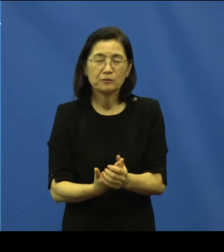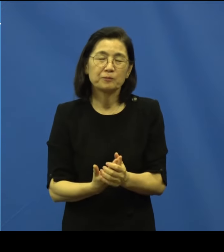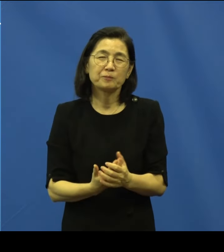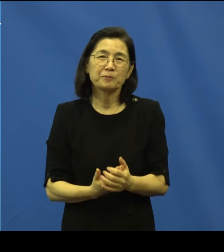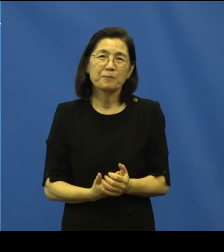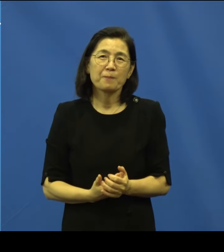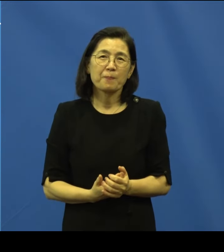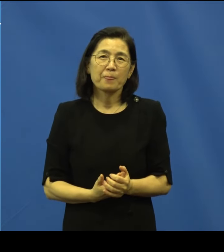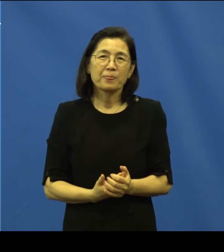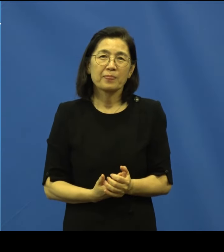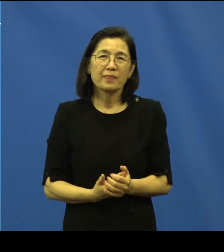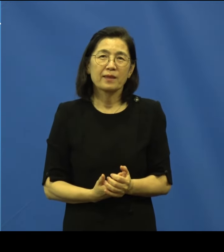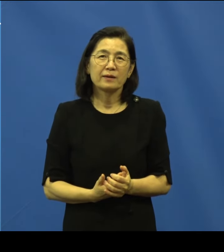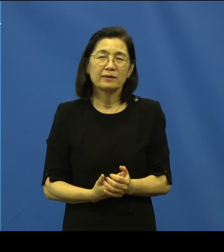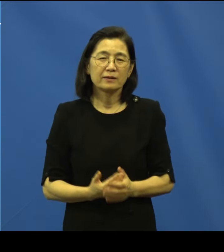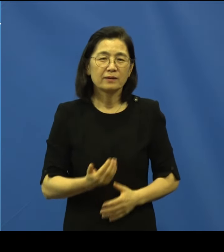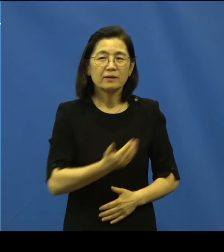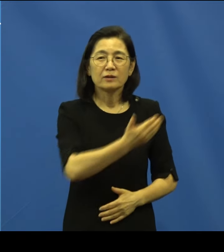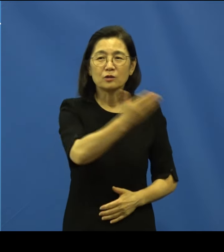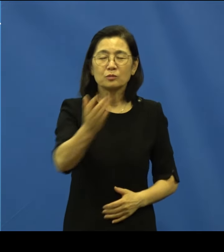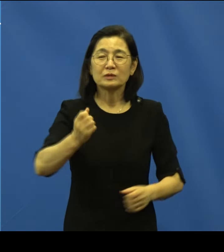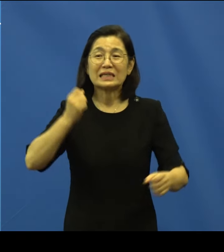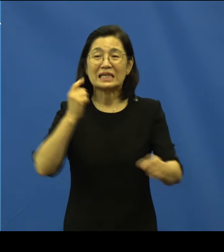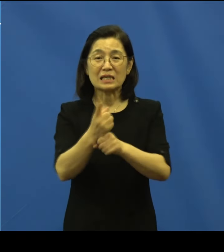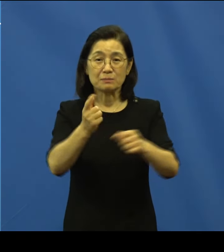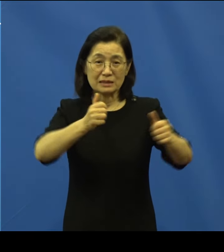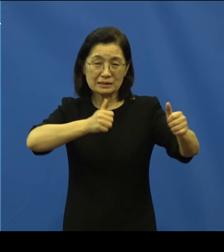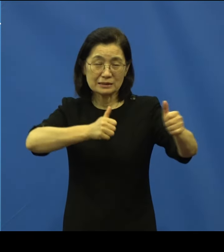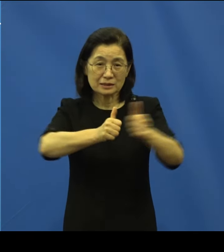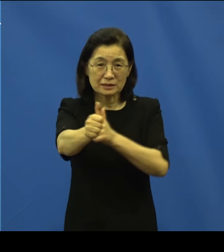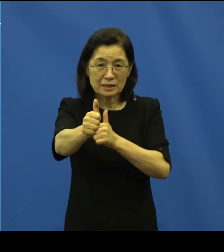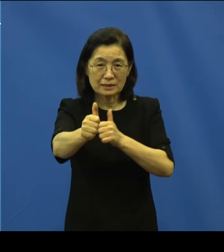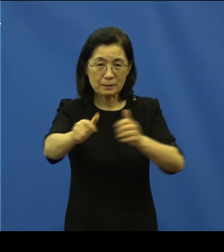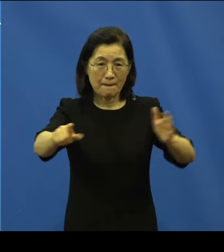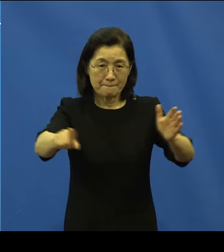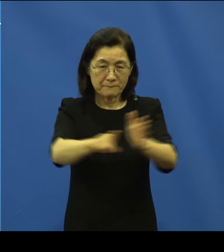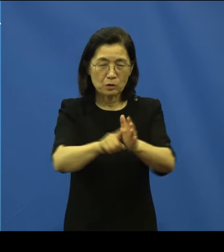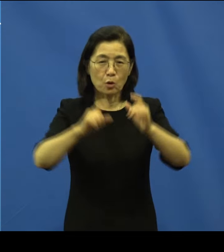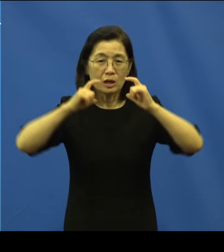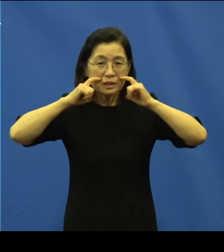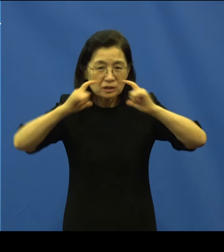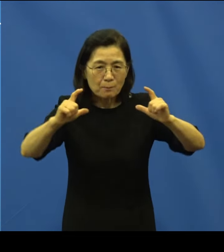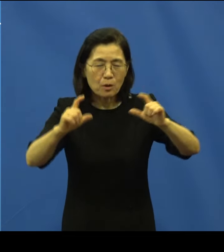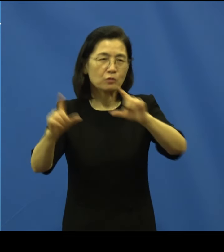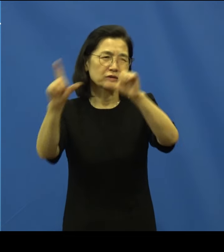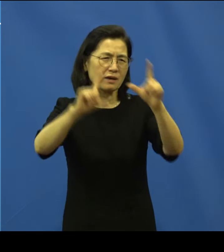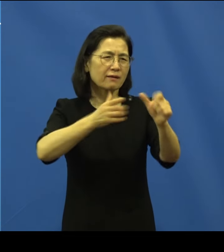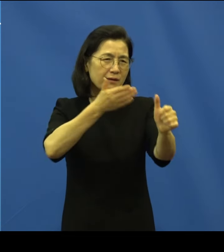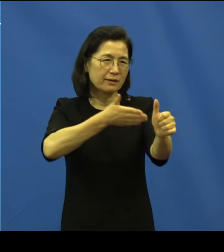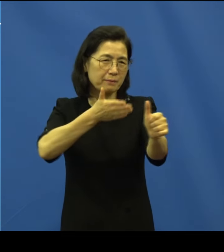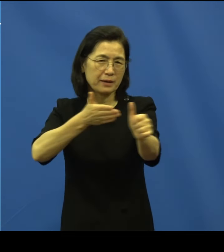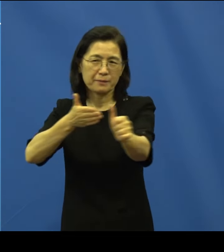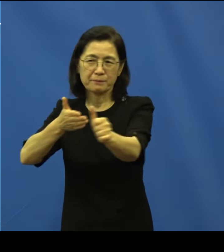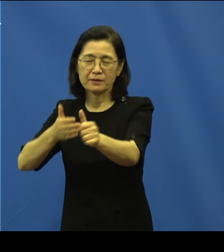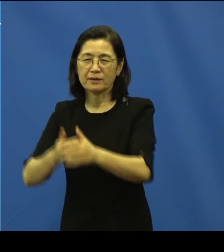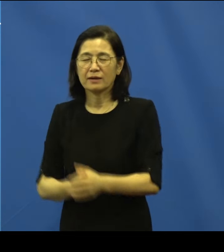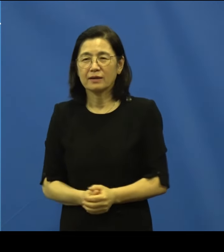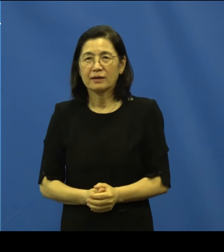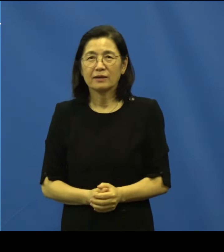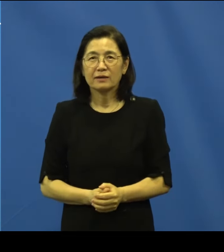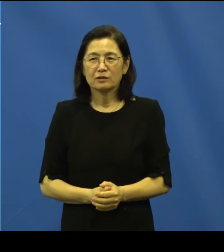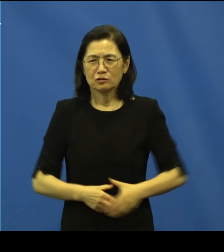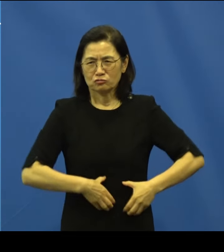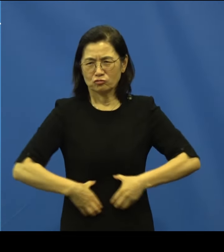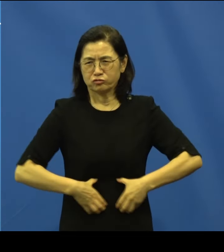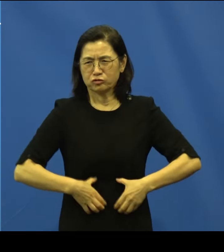얼마든지 여러분, 이미 우리는 승리했음을 믿고 선포하고 나가시기를 바랍니다. 그래서 여러분, 이제 우리는